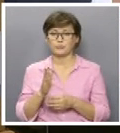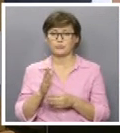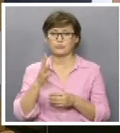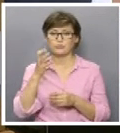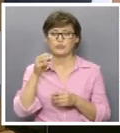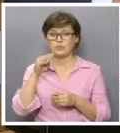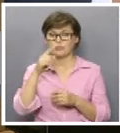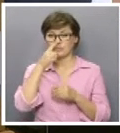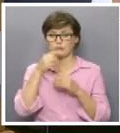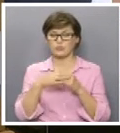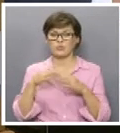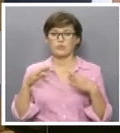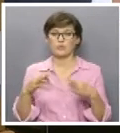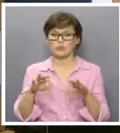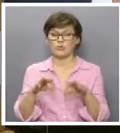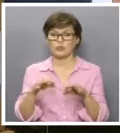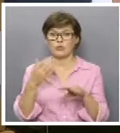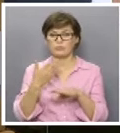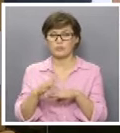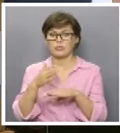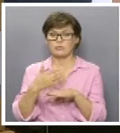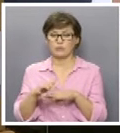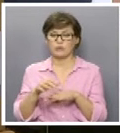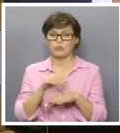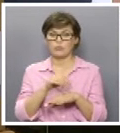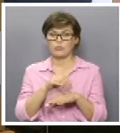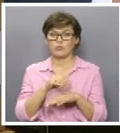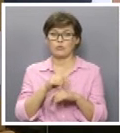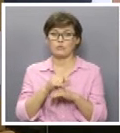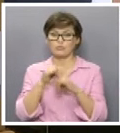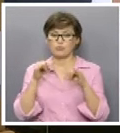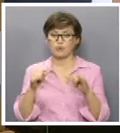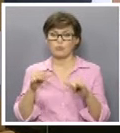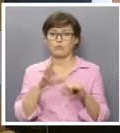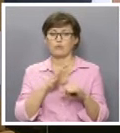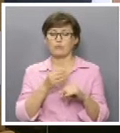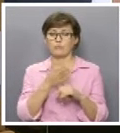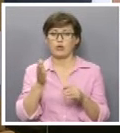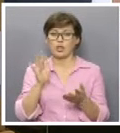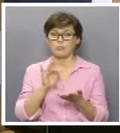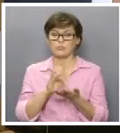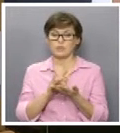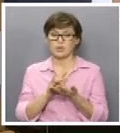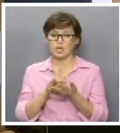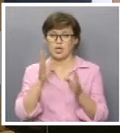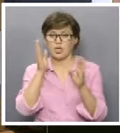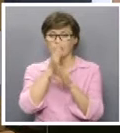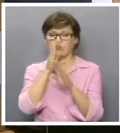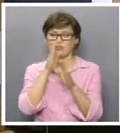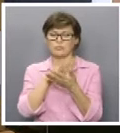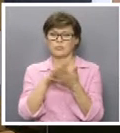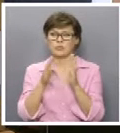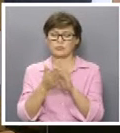500 мыңға тарта көлікті бірде-бірде осы үлес салмағын арттыратын болсақ, бұл қаламыздағы экологиялық